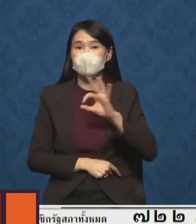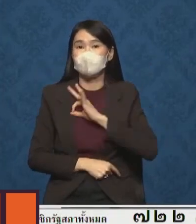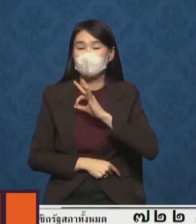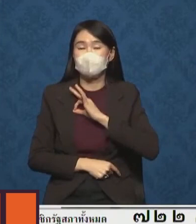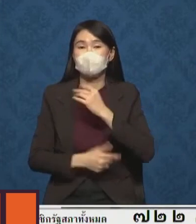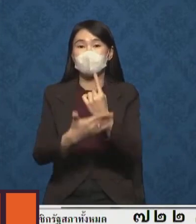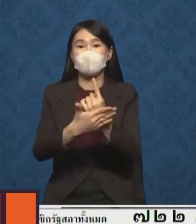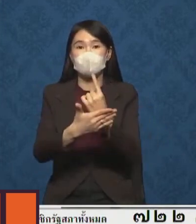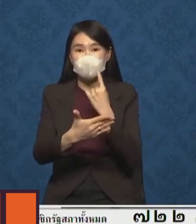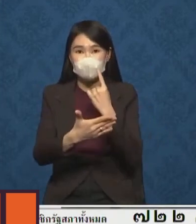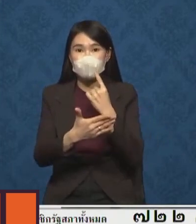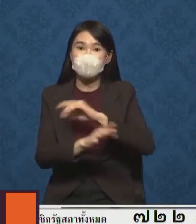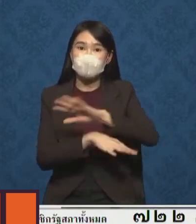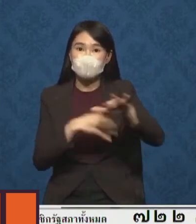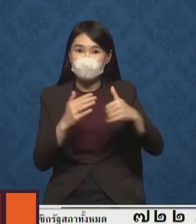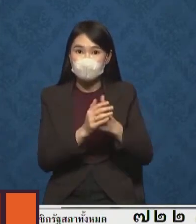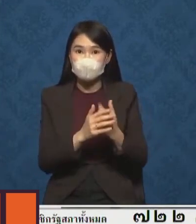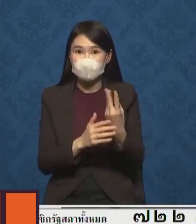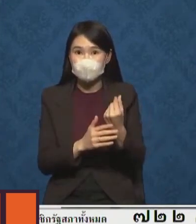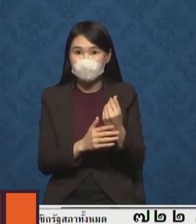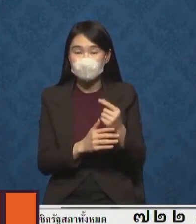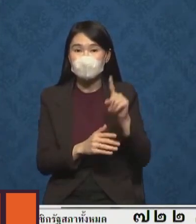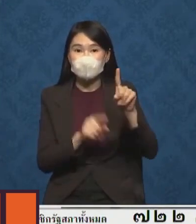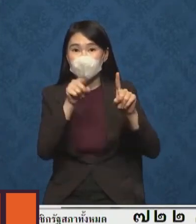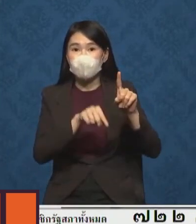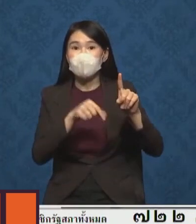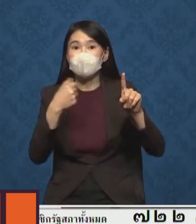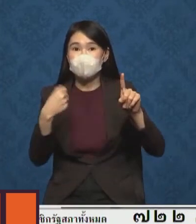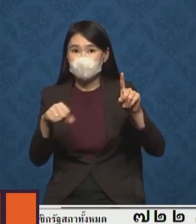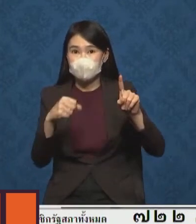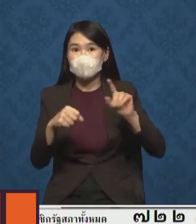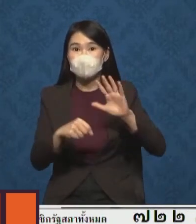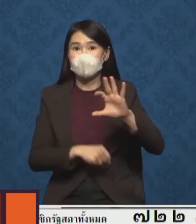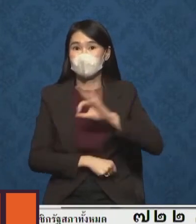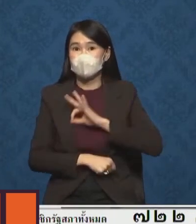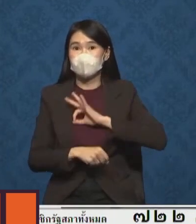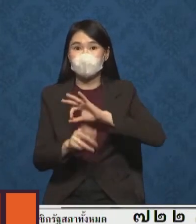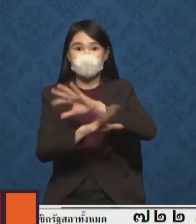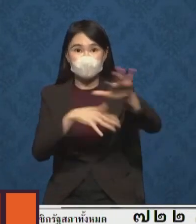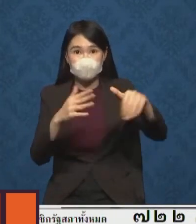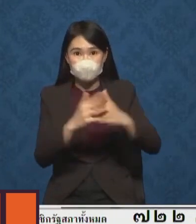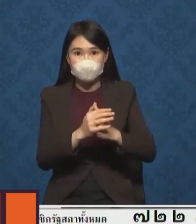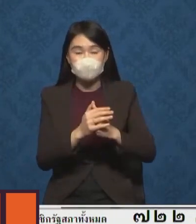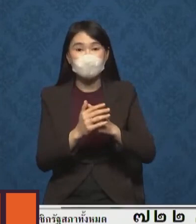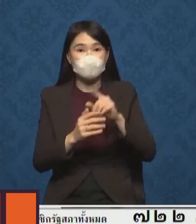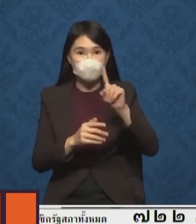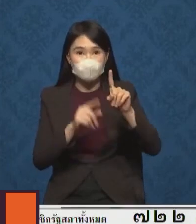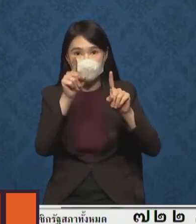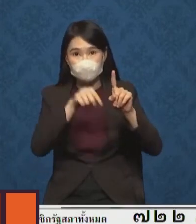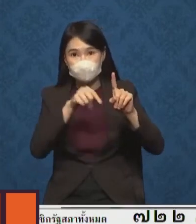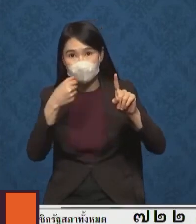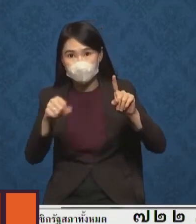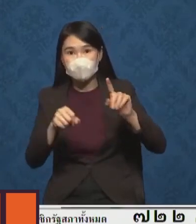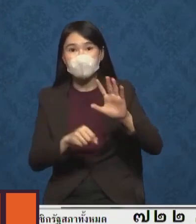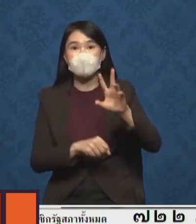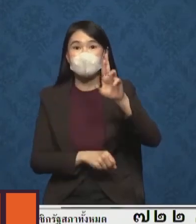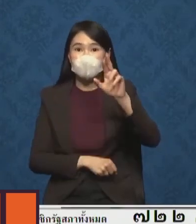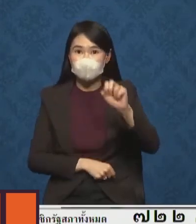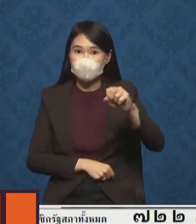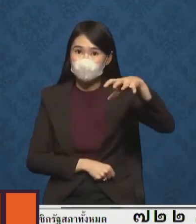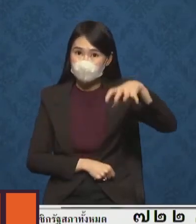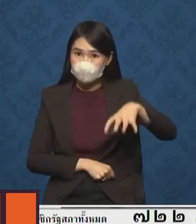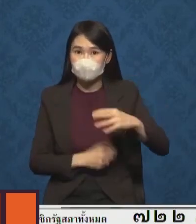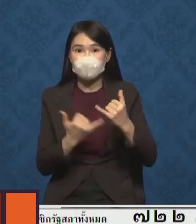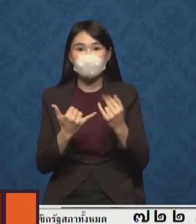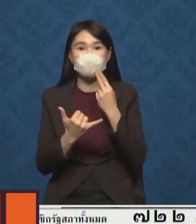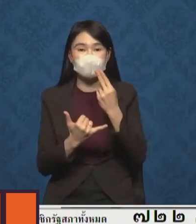าผู้แทนราษอดนจำนวนไม่น้อยกวา 1,10 ของสมาชิกทั้งหมดเท่าที่มีอยู่ของสภาผู้แทนราษอด